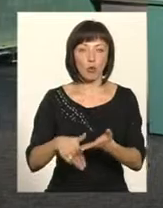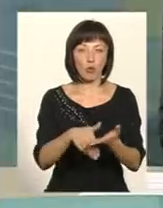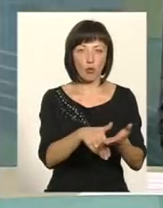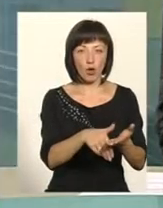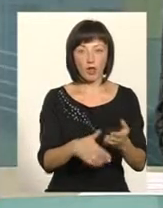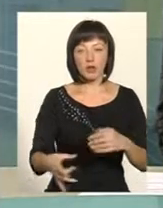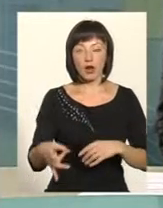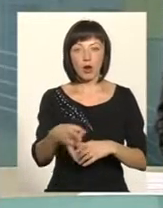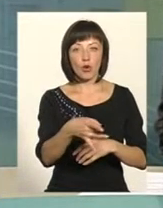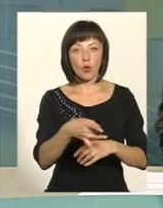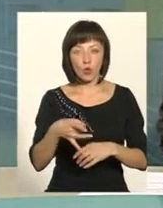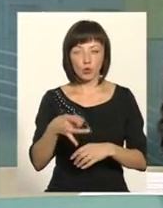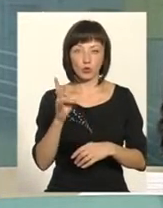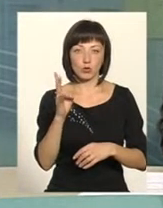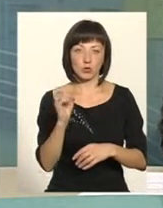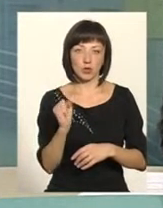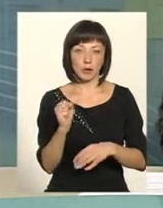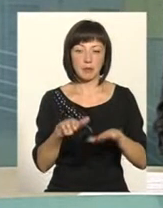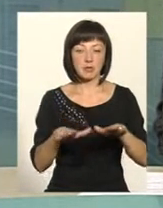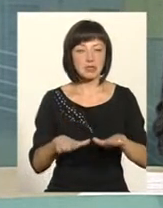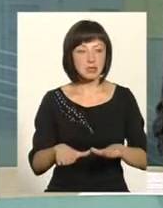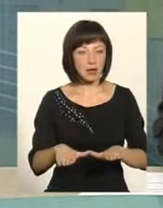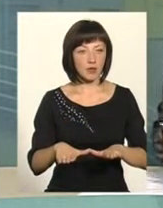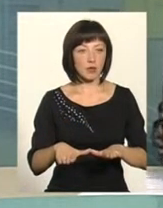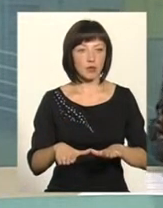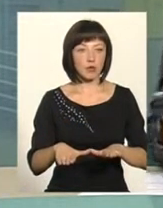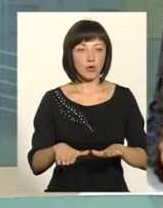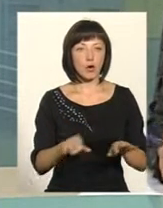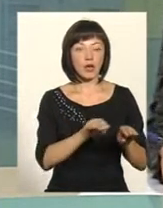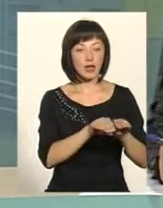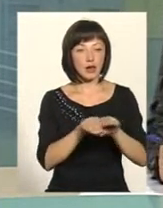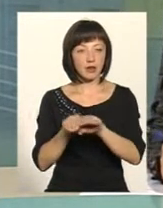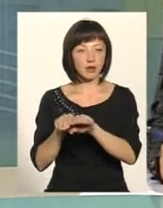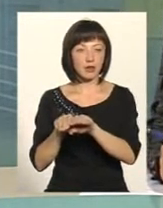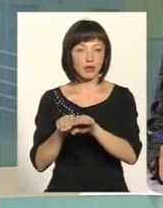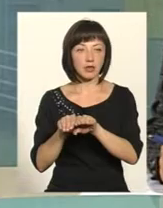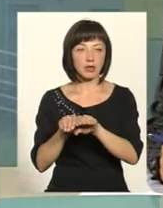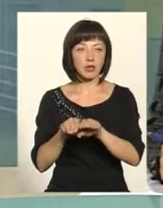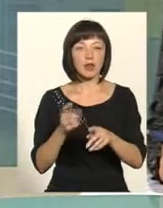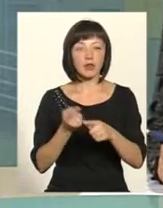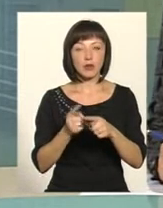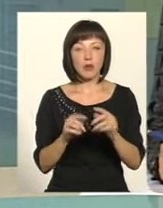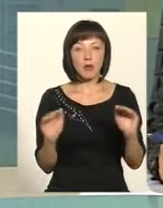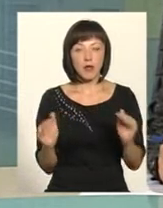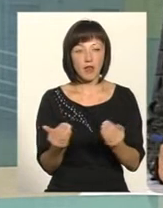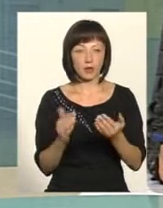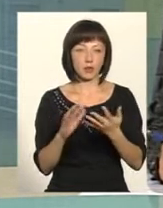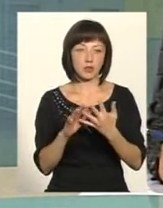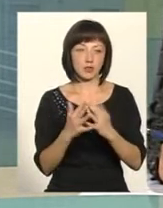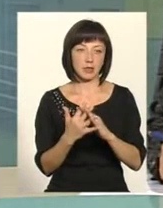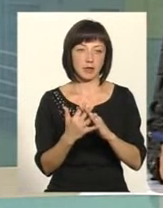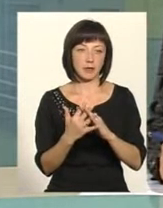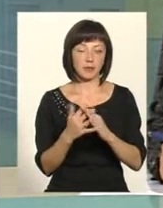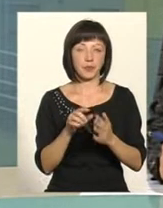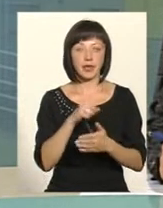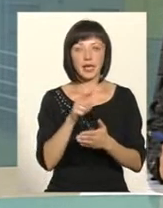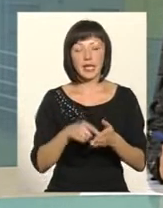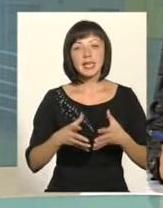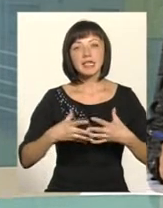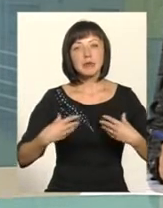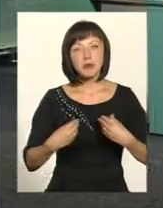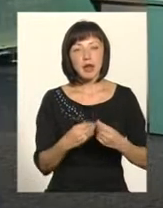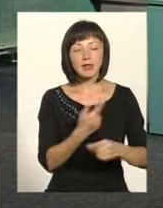на районному, на місцевому рівні, на рівні того невеличкого села? Ну, ви знаєте, сімейна медицина,